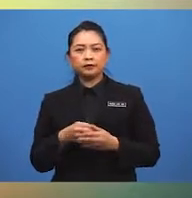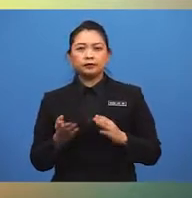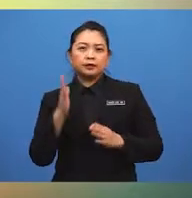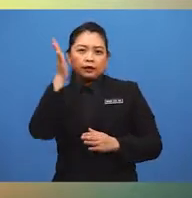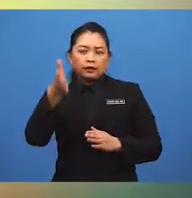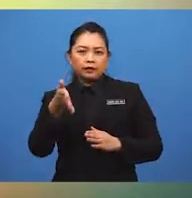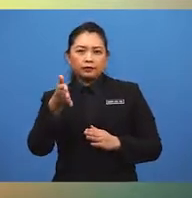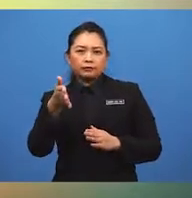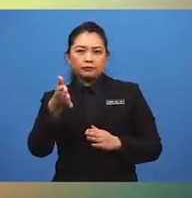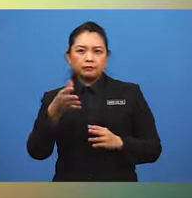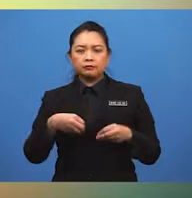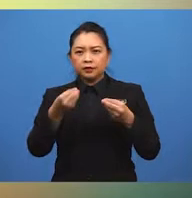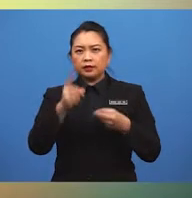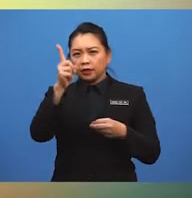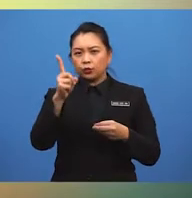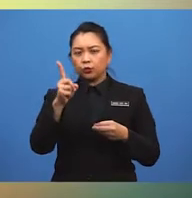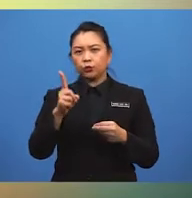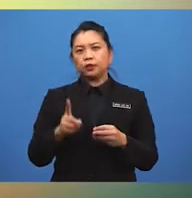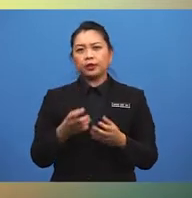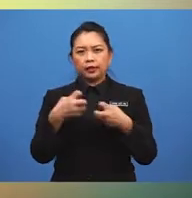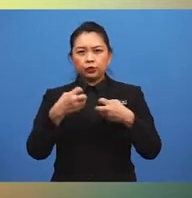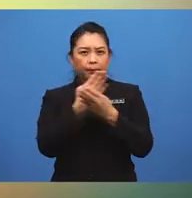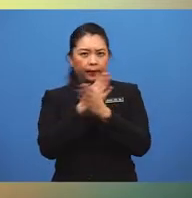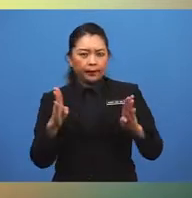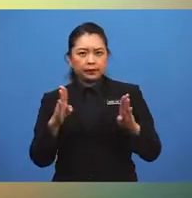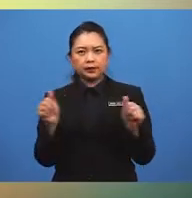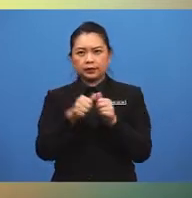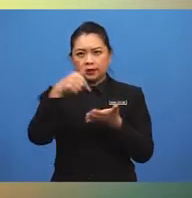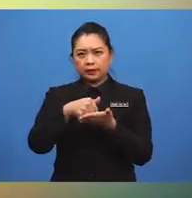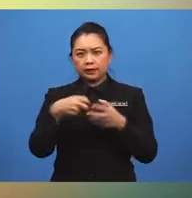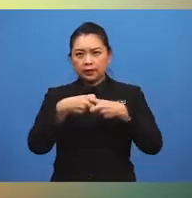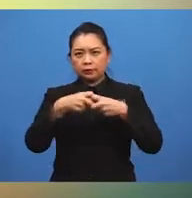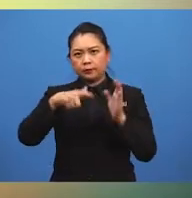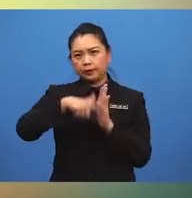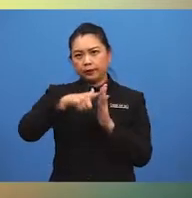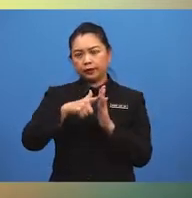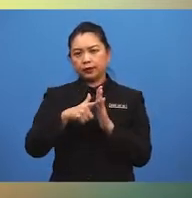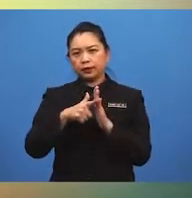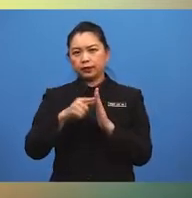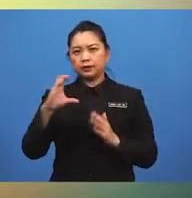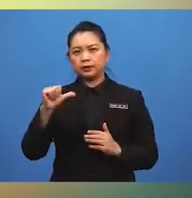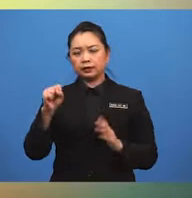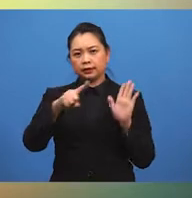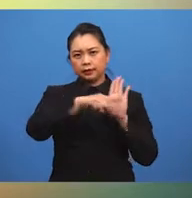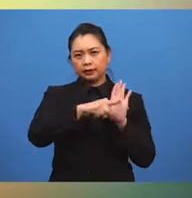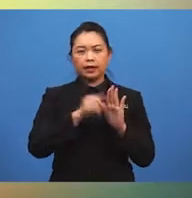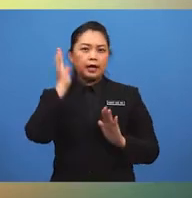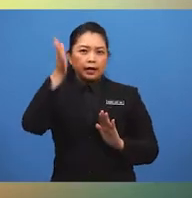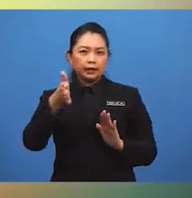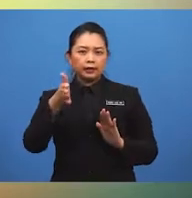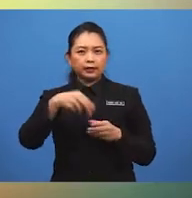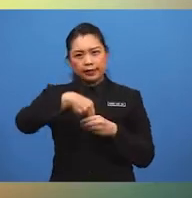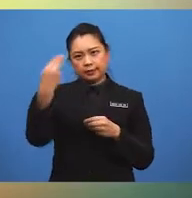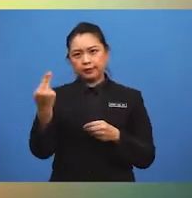akan mendermakan satu elektron bebas. Dengan ini, elektron berlebihan bercas negatif